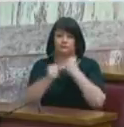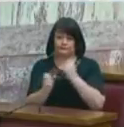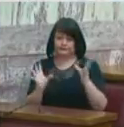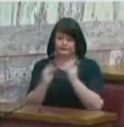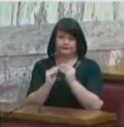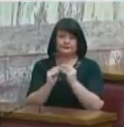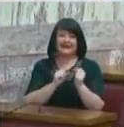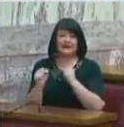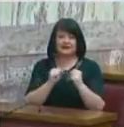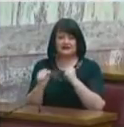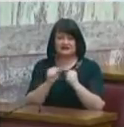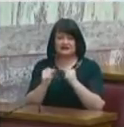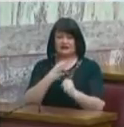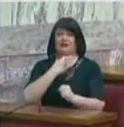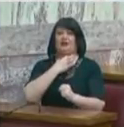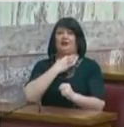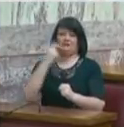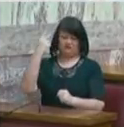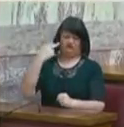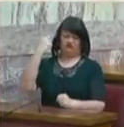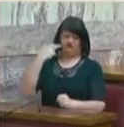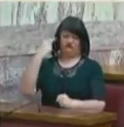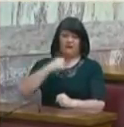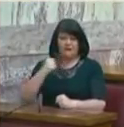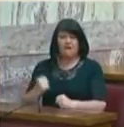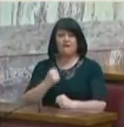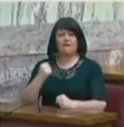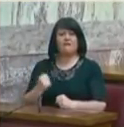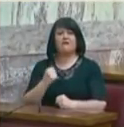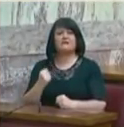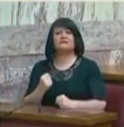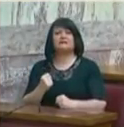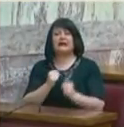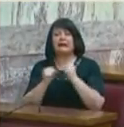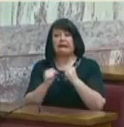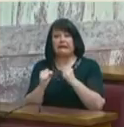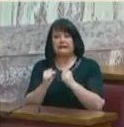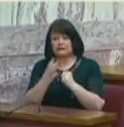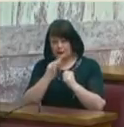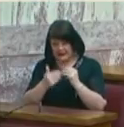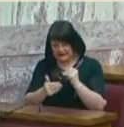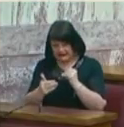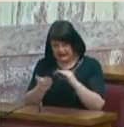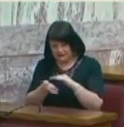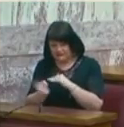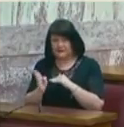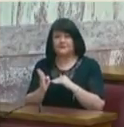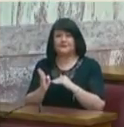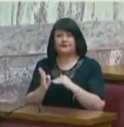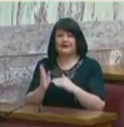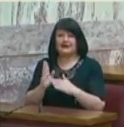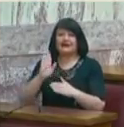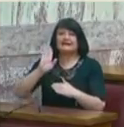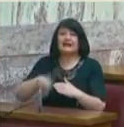από αυτήν την ασφυκτική επιτροπία και τη φοβερή αυτή κρίση. Έχουν απομείνει τα τελευταία μέτρα αυτής